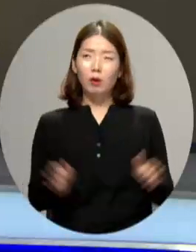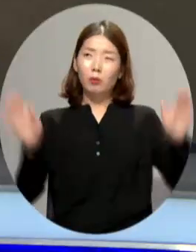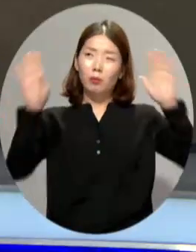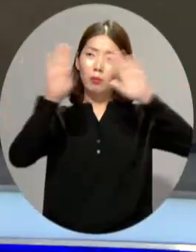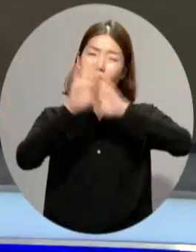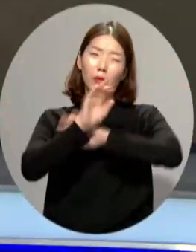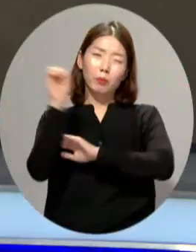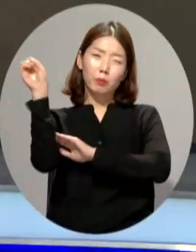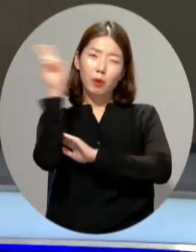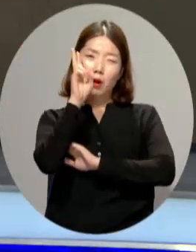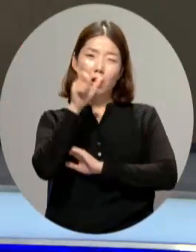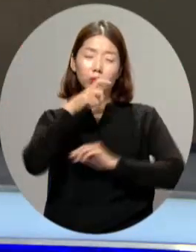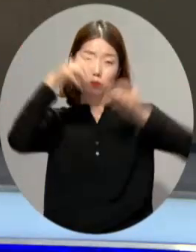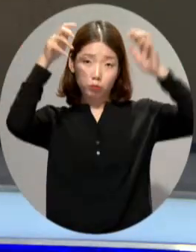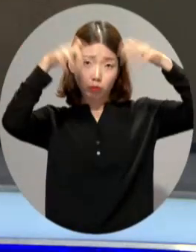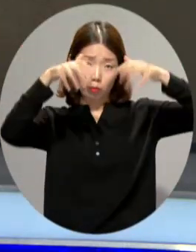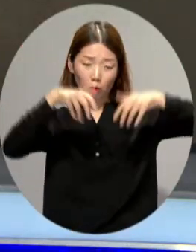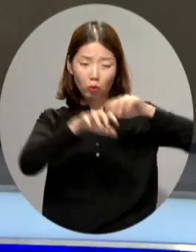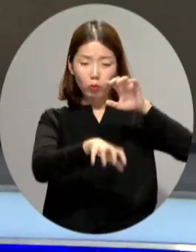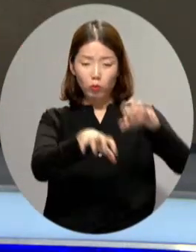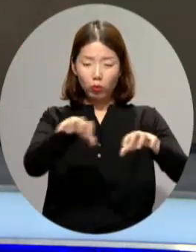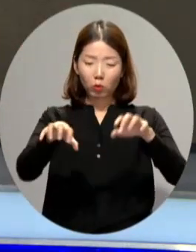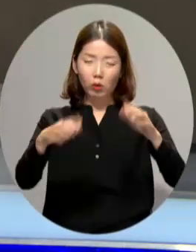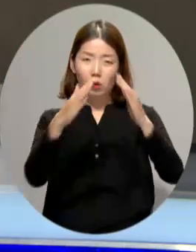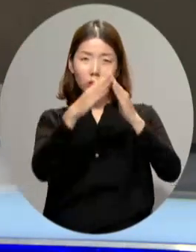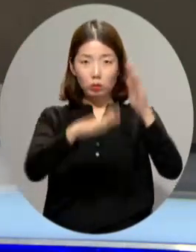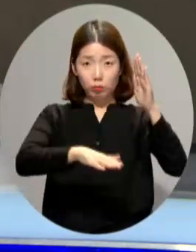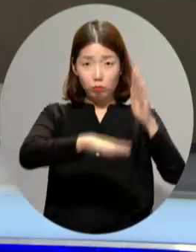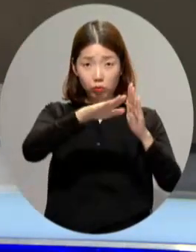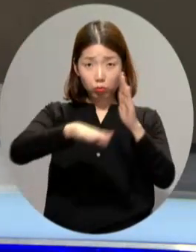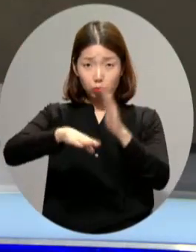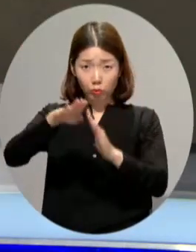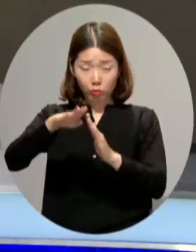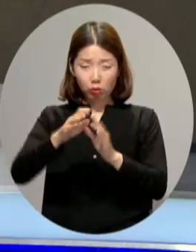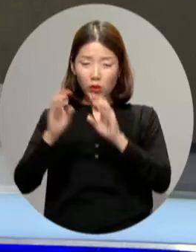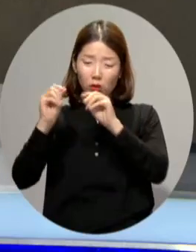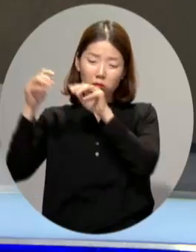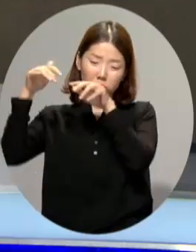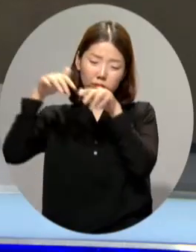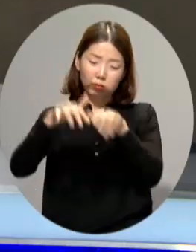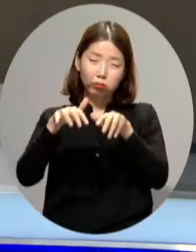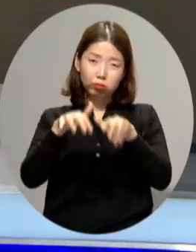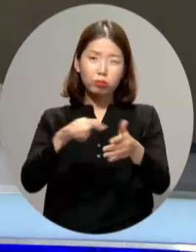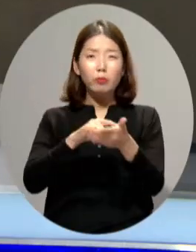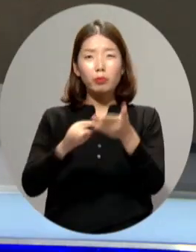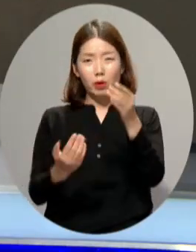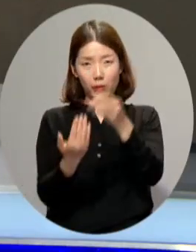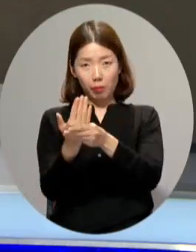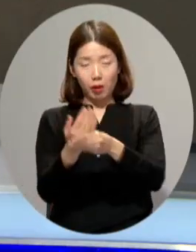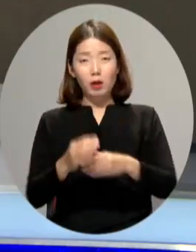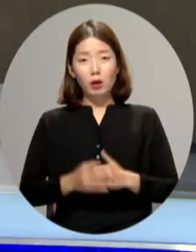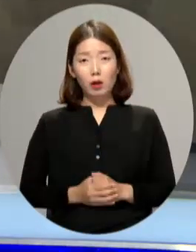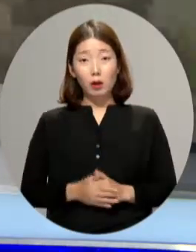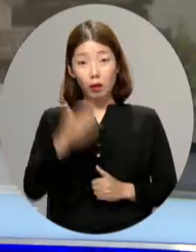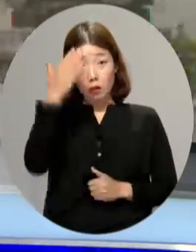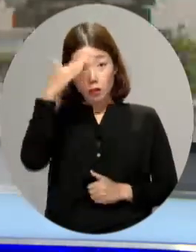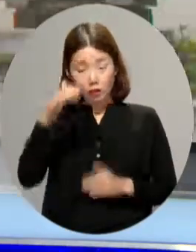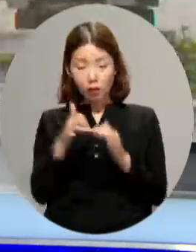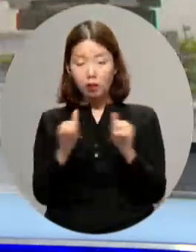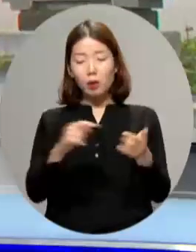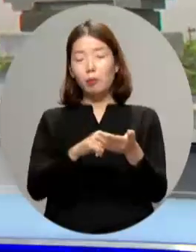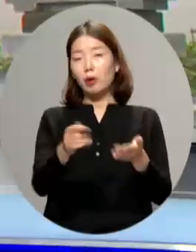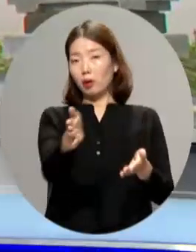밤새 갑작스럽게 내린 비로 도내 곳곳에서 주택이 침수되고 토사가 무너지는 등 피해가 속출했습니다. 다행히